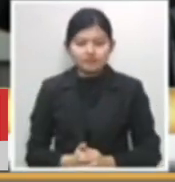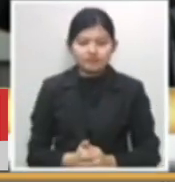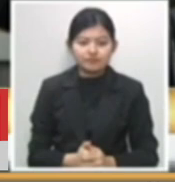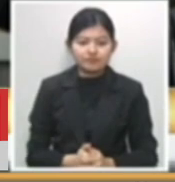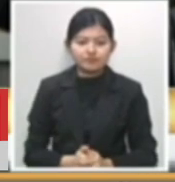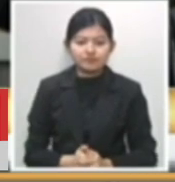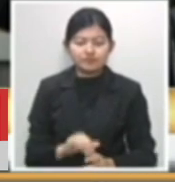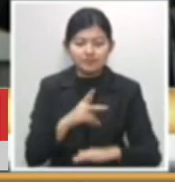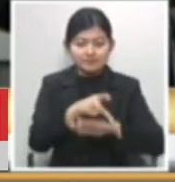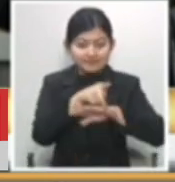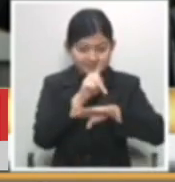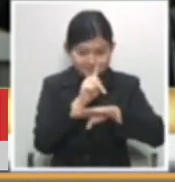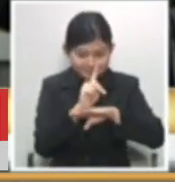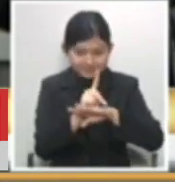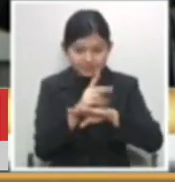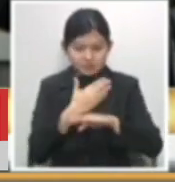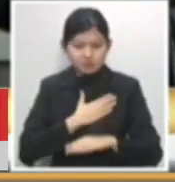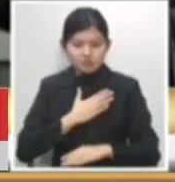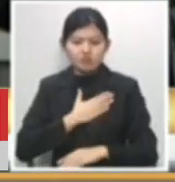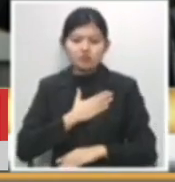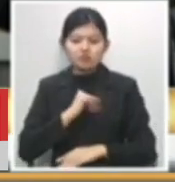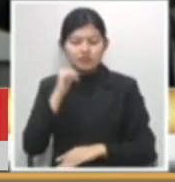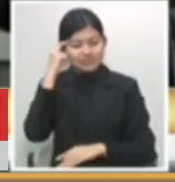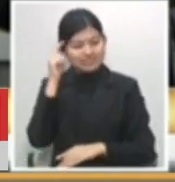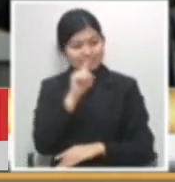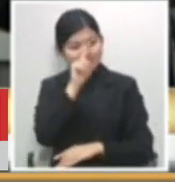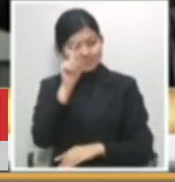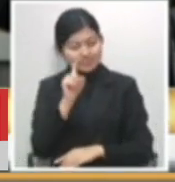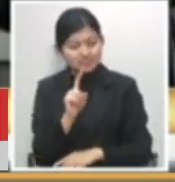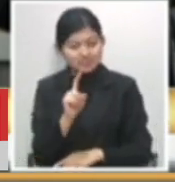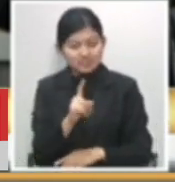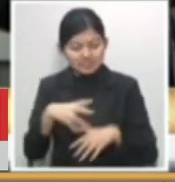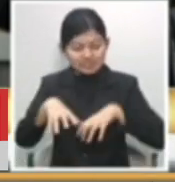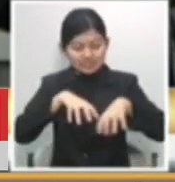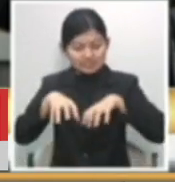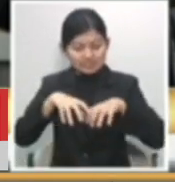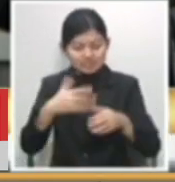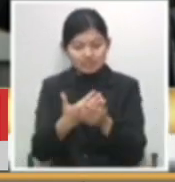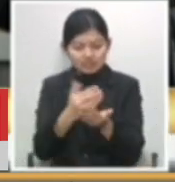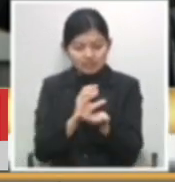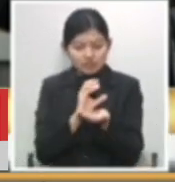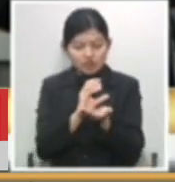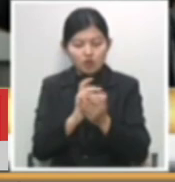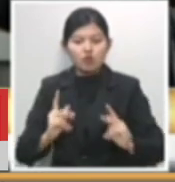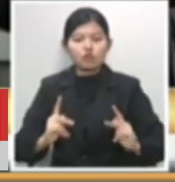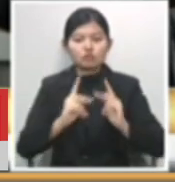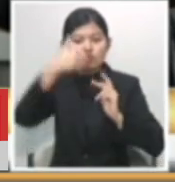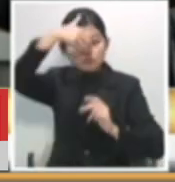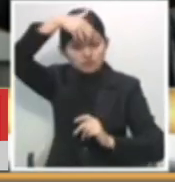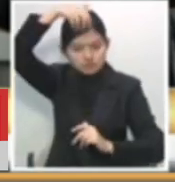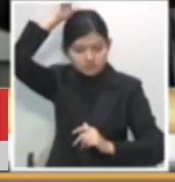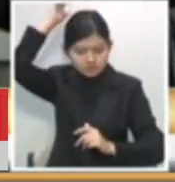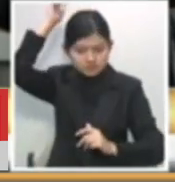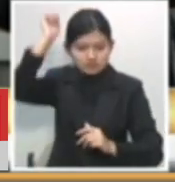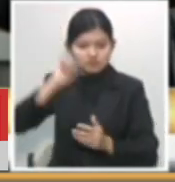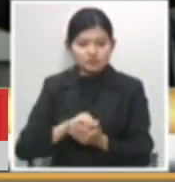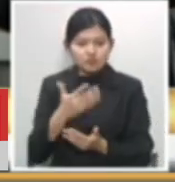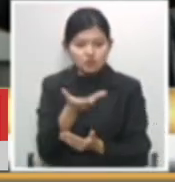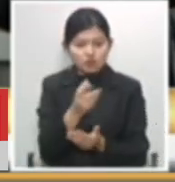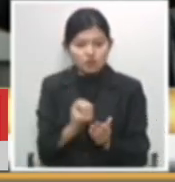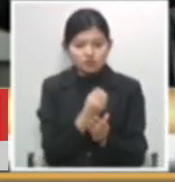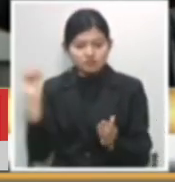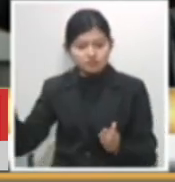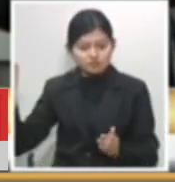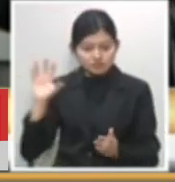ท่านประธานครับผมขอต้องตั้งข้อสังเกตต่อการจัดงบประมาณของกระทรวงกลาโหมขอสไลด์ถัดมาครับ